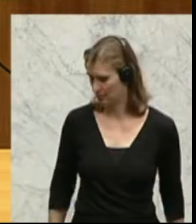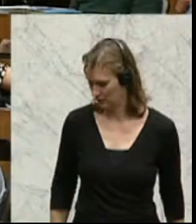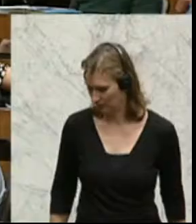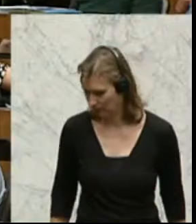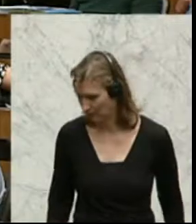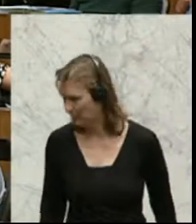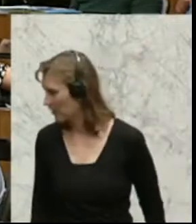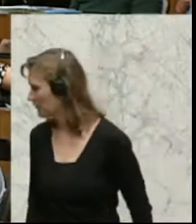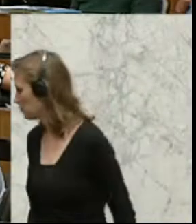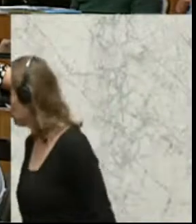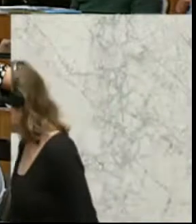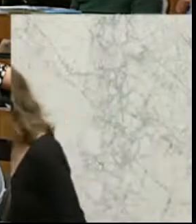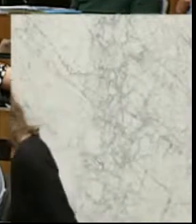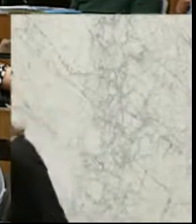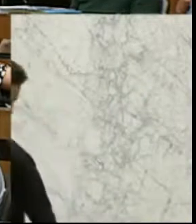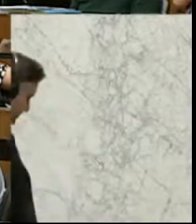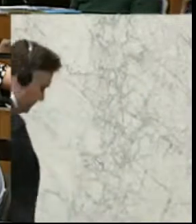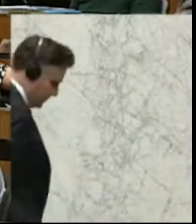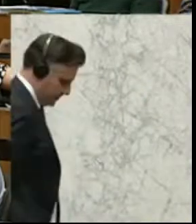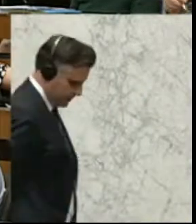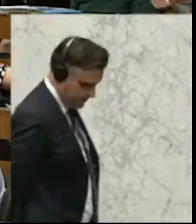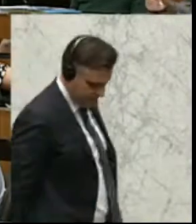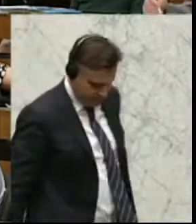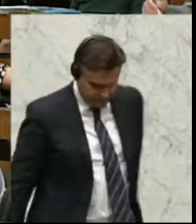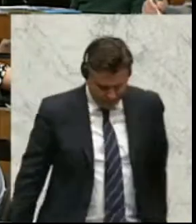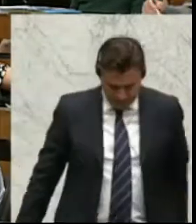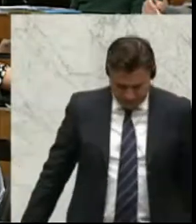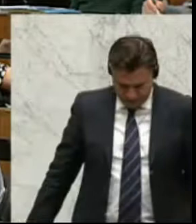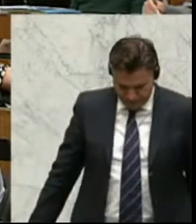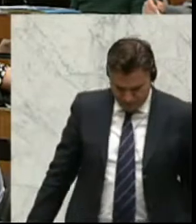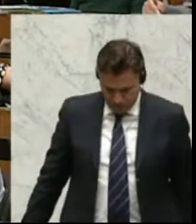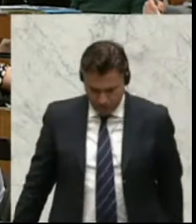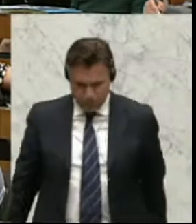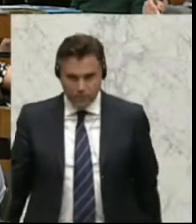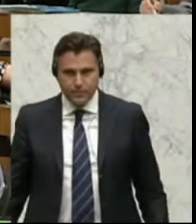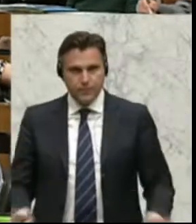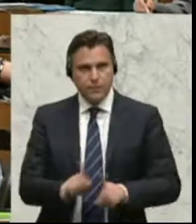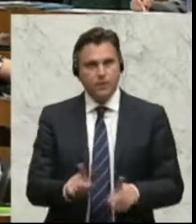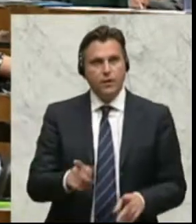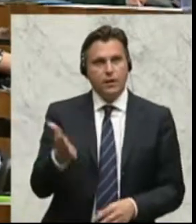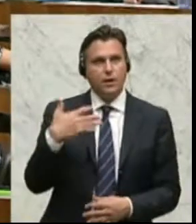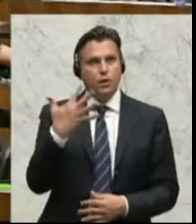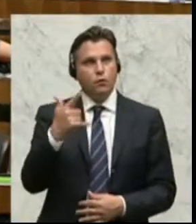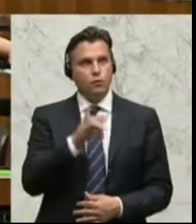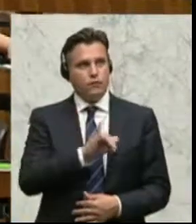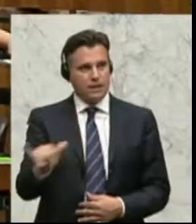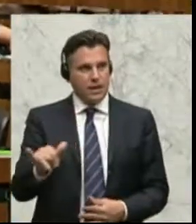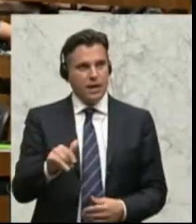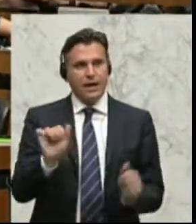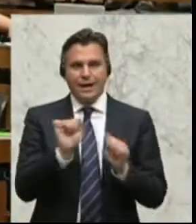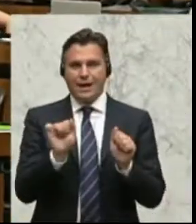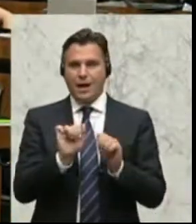das Gleiche passieren wie in den letzten 25 Jahren bei der kalten Progression, dass es schließlich dann die